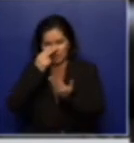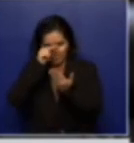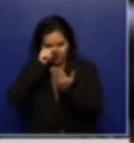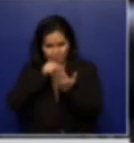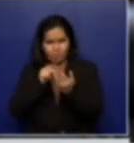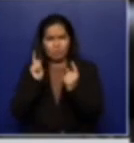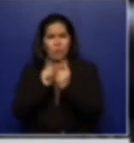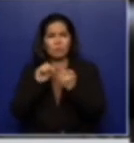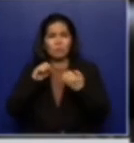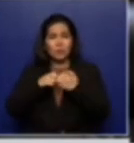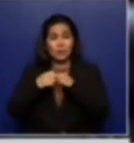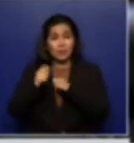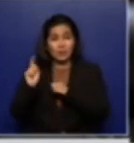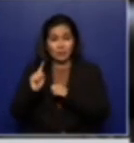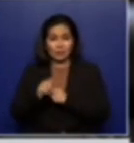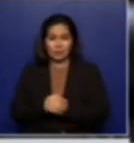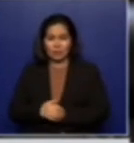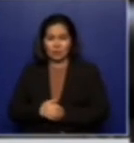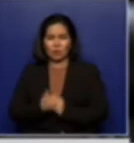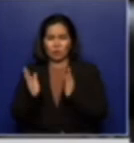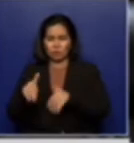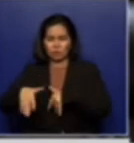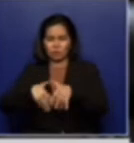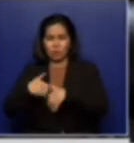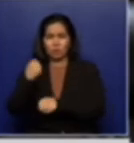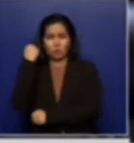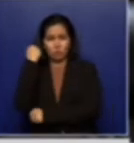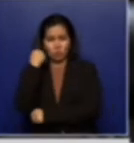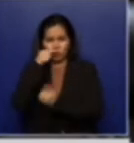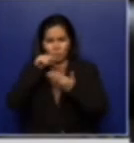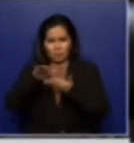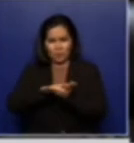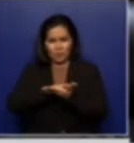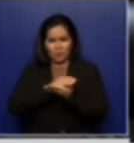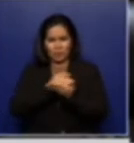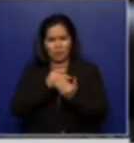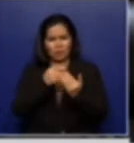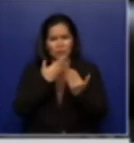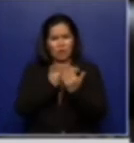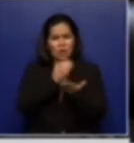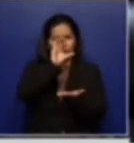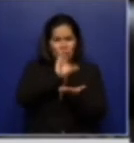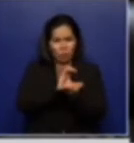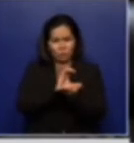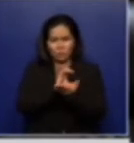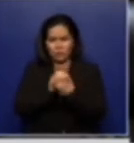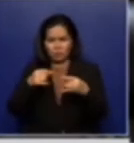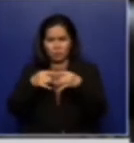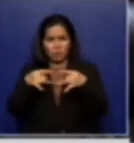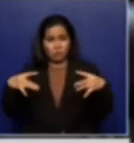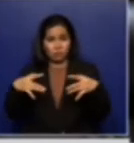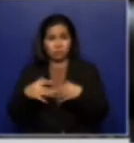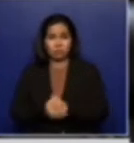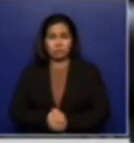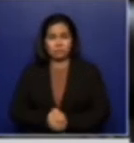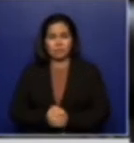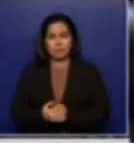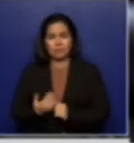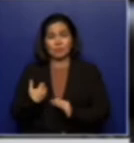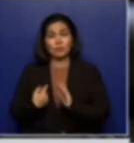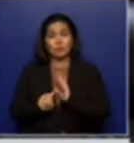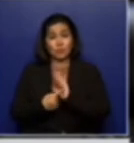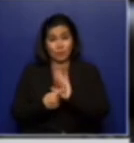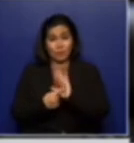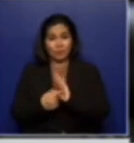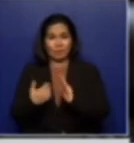2564ไม่ตอบโจทย์กับความยากจนของคนทั้งประเทศนั้นยกตัวอย่างเช่นนี้ครับอีกตัวอย่างหนึ่งประชาชนริ